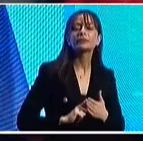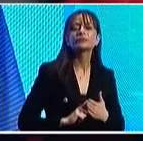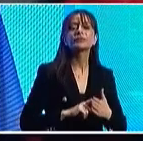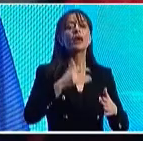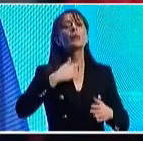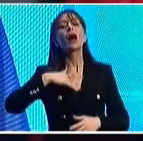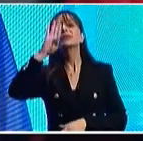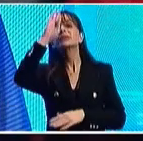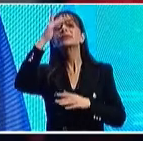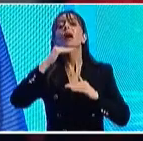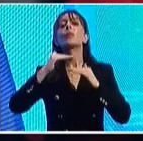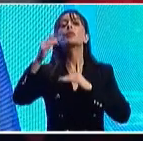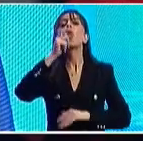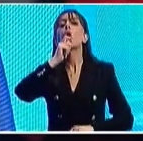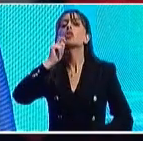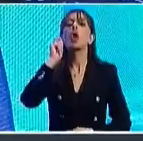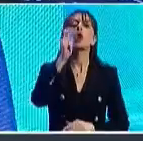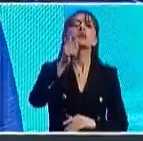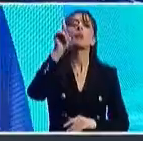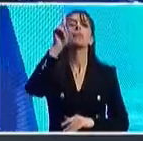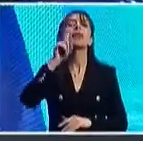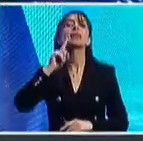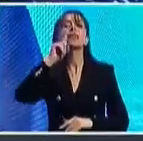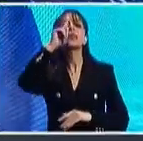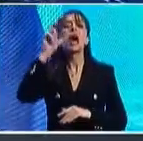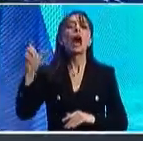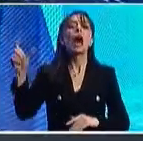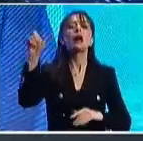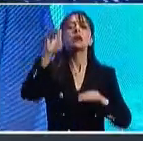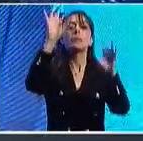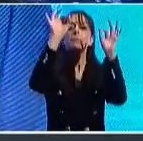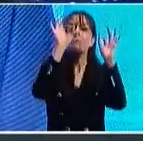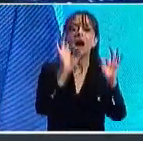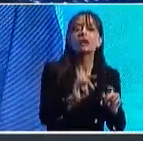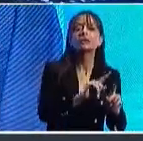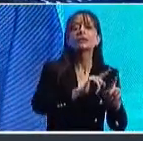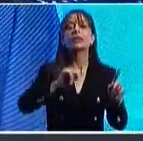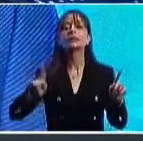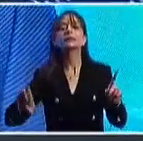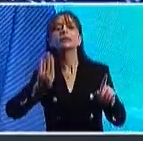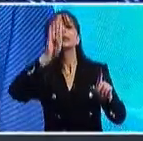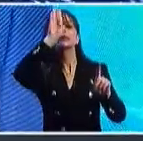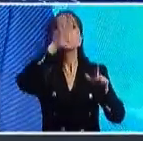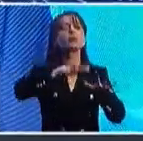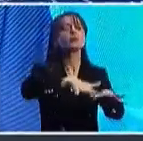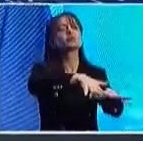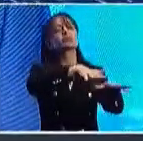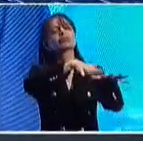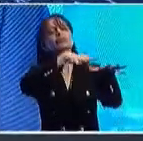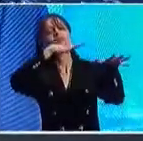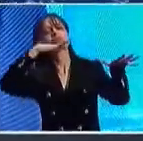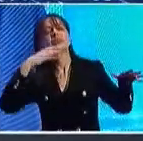söz veriyorum. 1 Nisan'dan itibaren İstanbul trafik çilesinden kurtulacak.